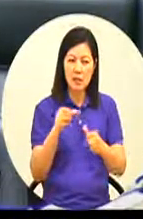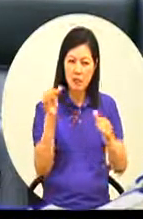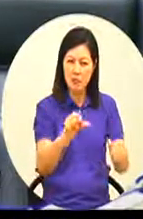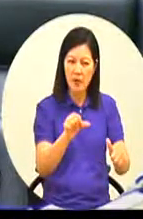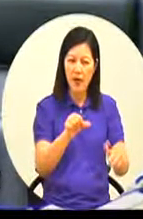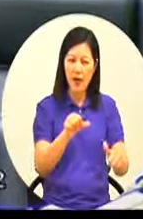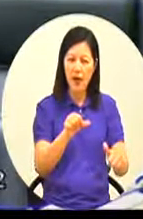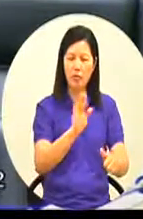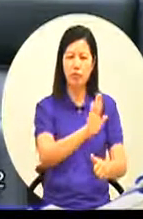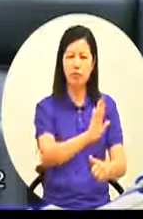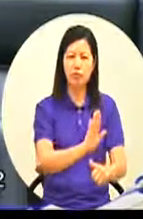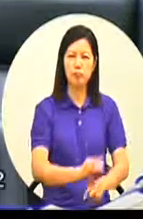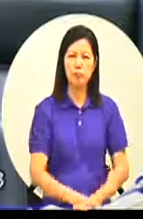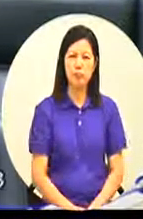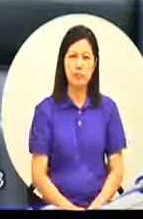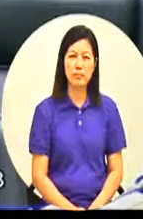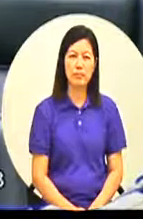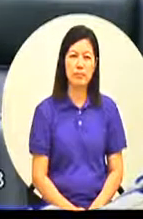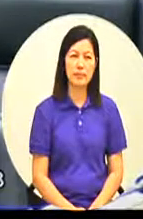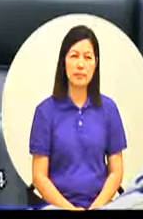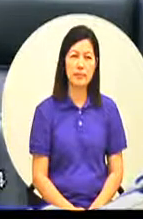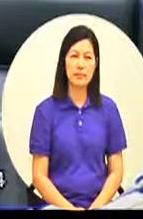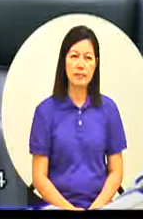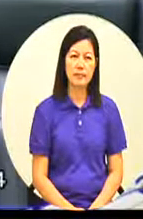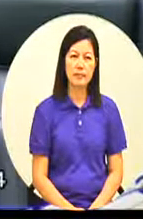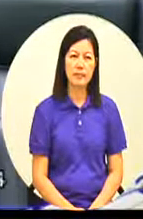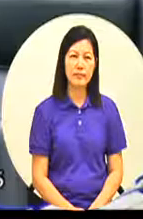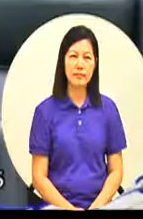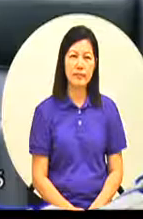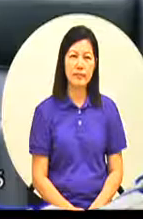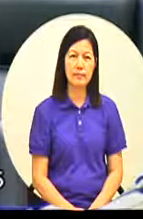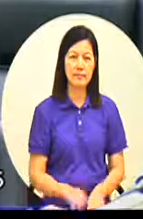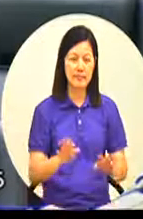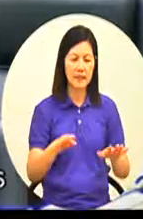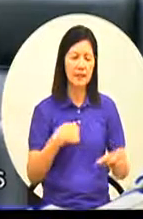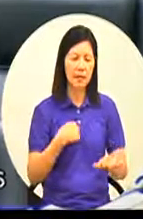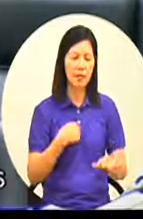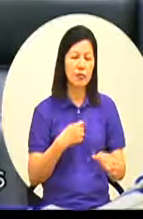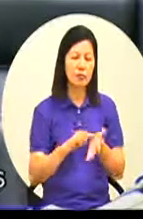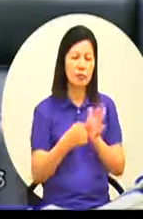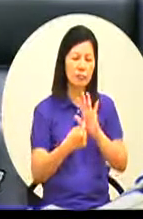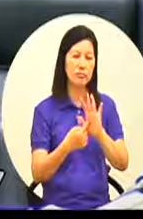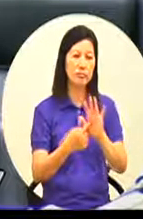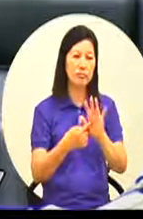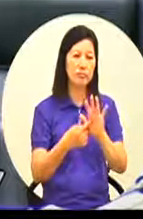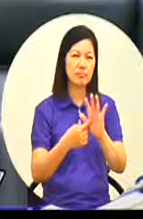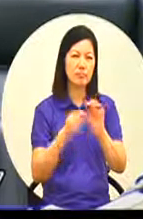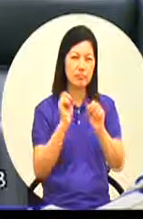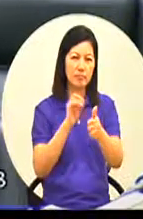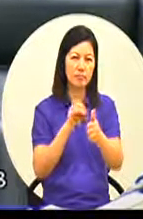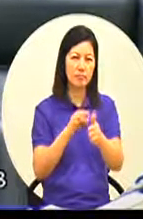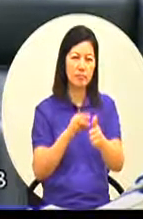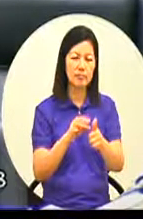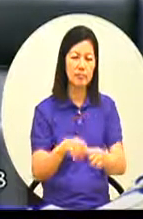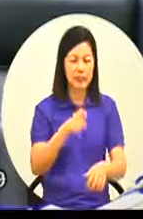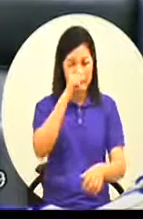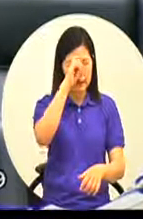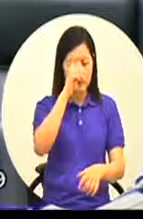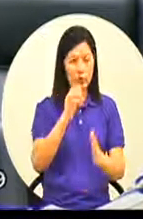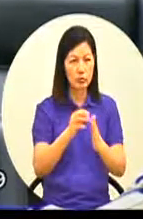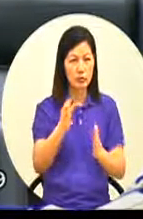的一个动作这样子哈。这是今天本席要表达的一个地方了哈， 了解。 好，希望局